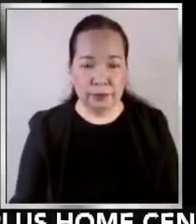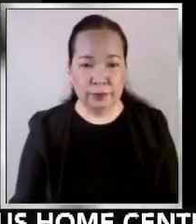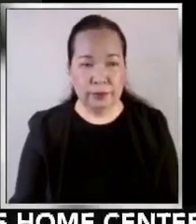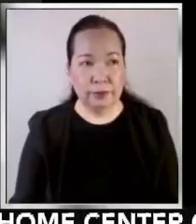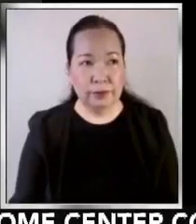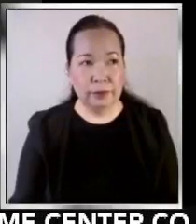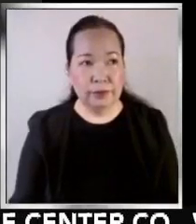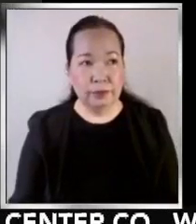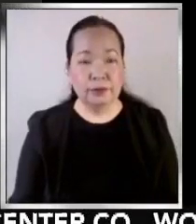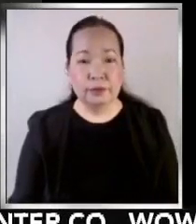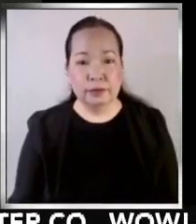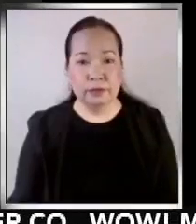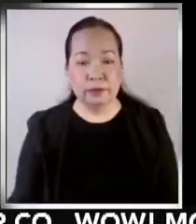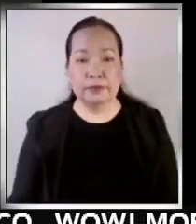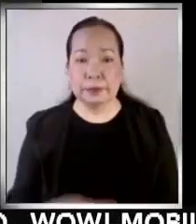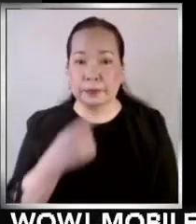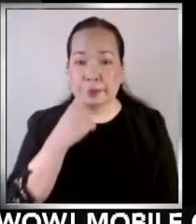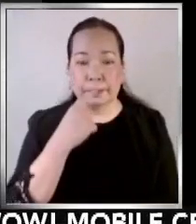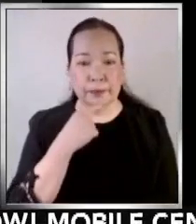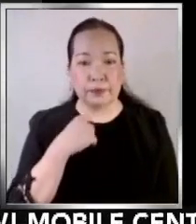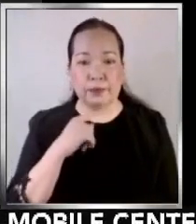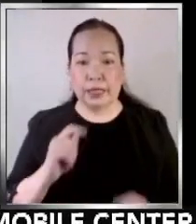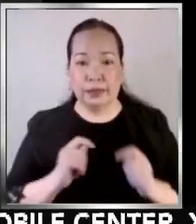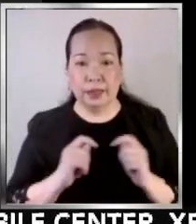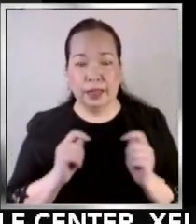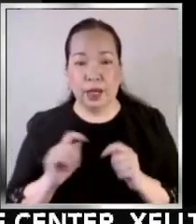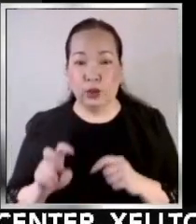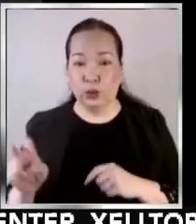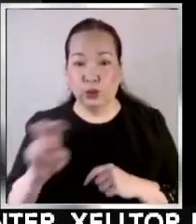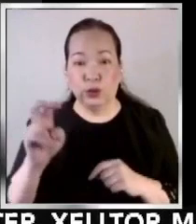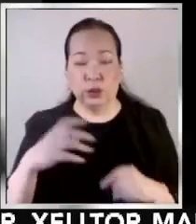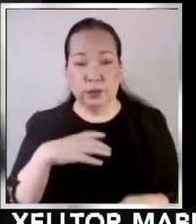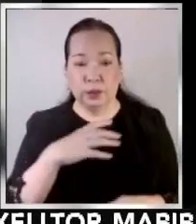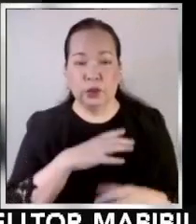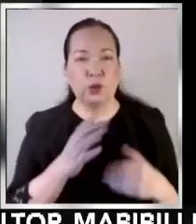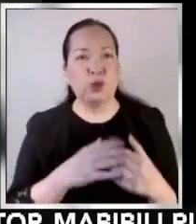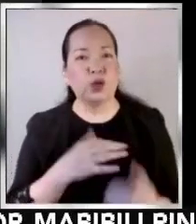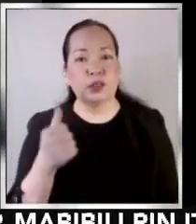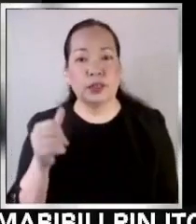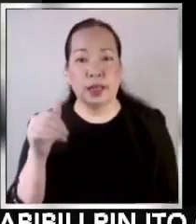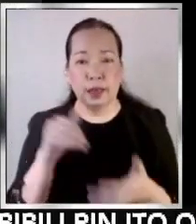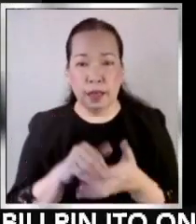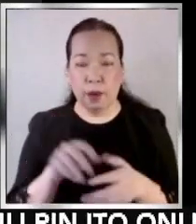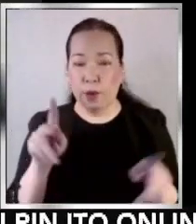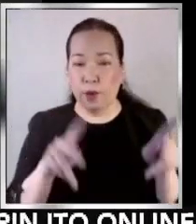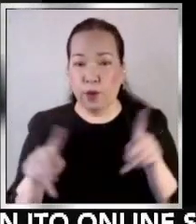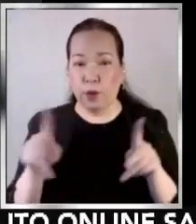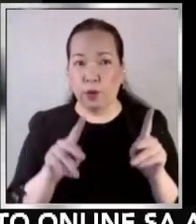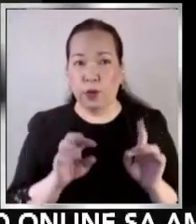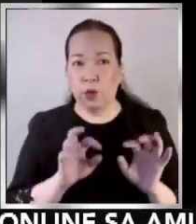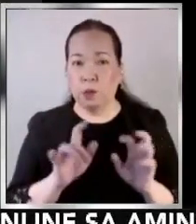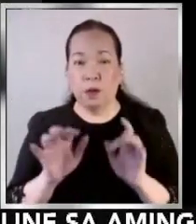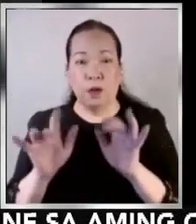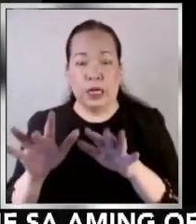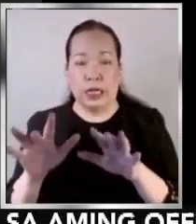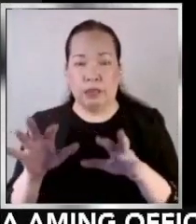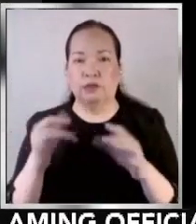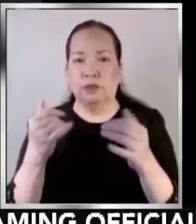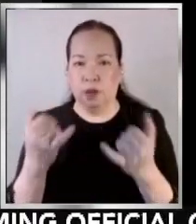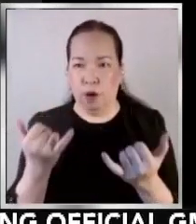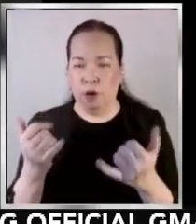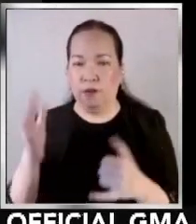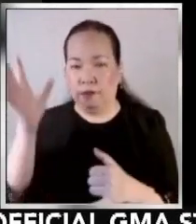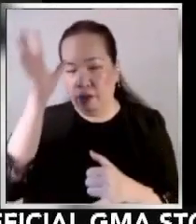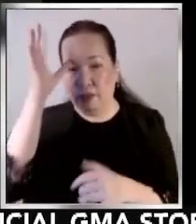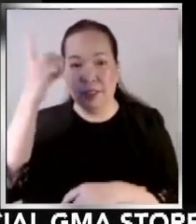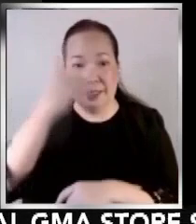Ivan, ang sabi sa atin ng Tagaytay Tourism Council ay mahigit 10,000 na yung mga turistang nandirito sa lungsod ngayong Father's Day weekend. At